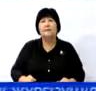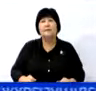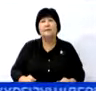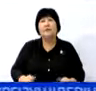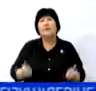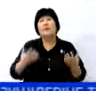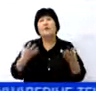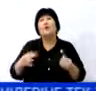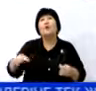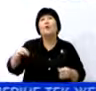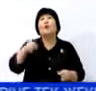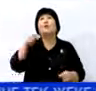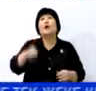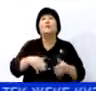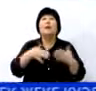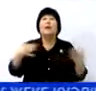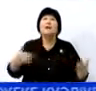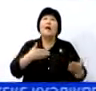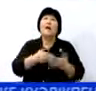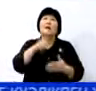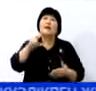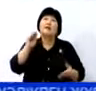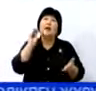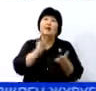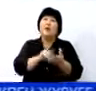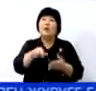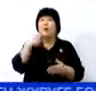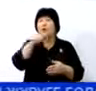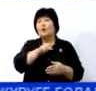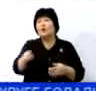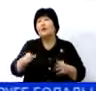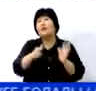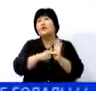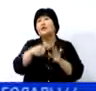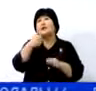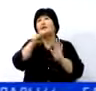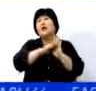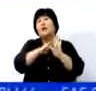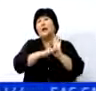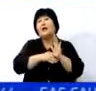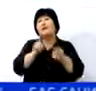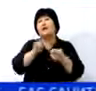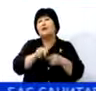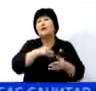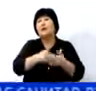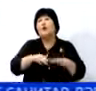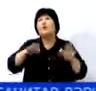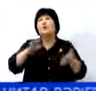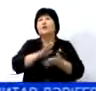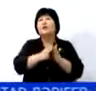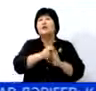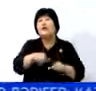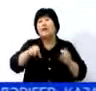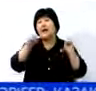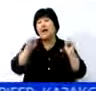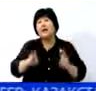Бүгінгі күні облыста 1000-нан аса ерікті тіркелген. Олар жыл көлемінде 7 негізгі бағыт бойынша қызмет етті. Әсіресе төтенше жағдай кезінде